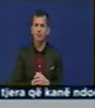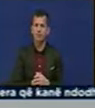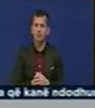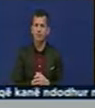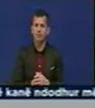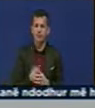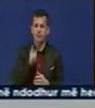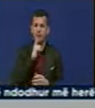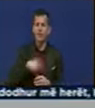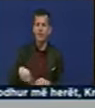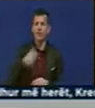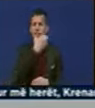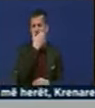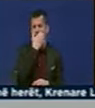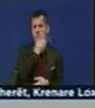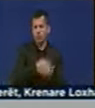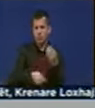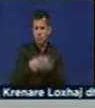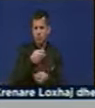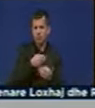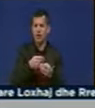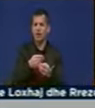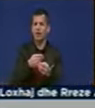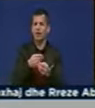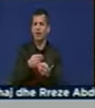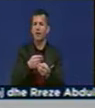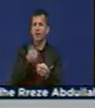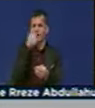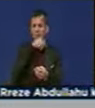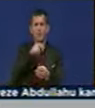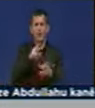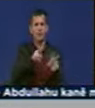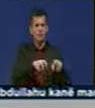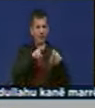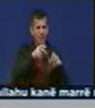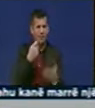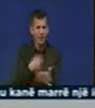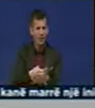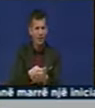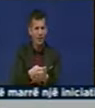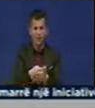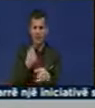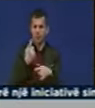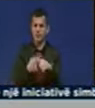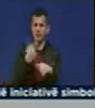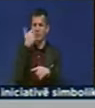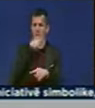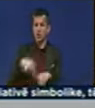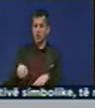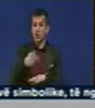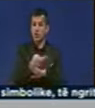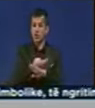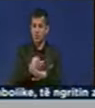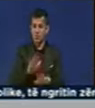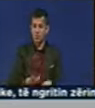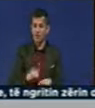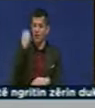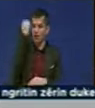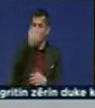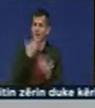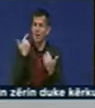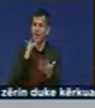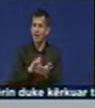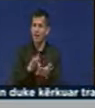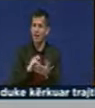e kontrabanduzve dhe trafikantëve, për faktin e thjeshtë se në vendin e tyre nuk zën një vend pune dhe nuk ishin një